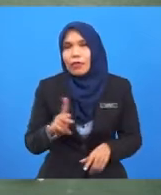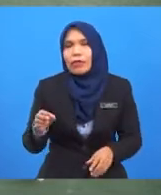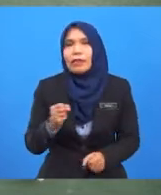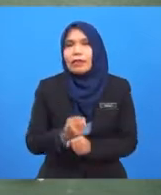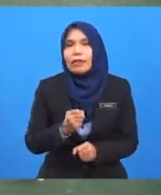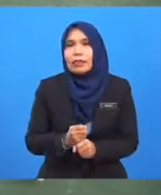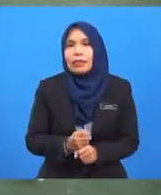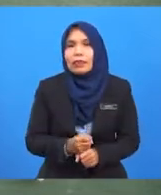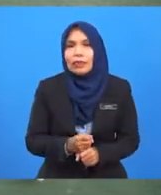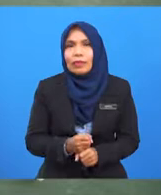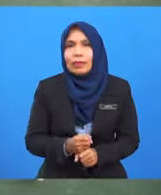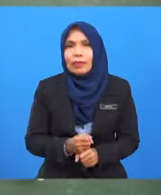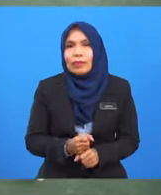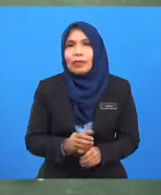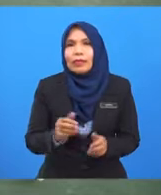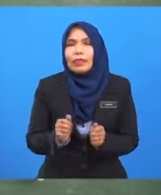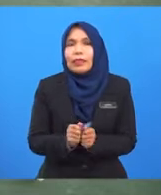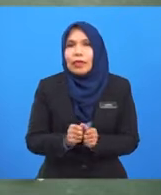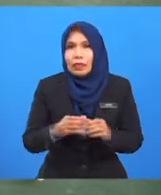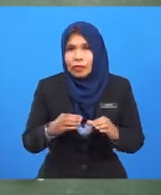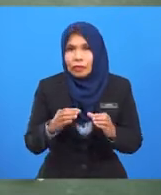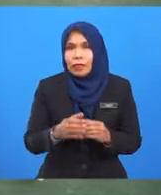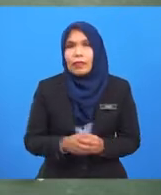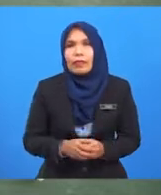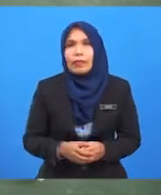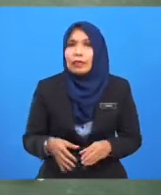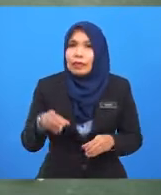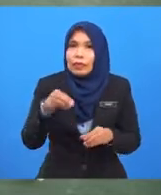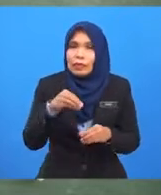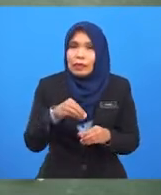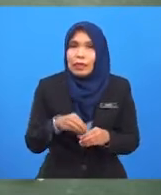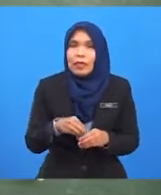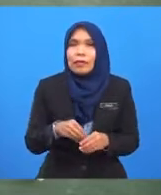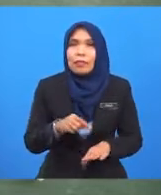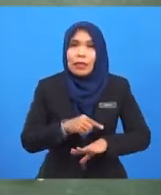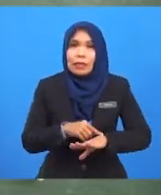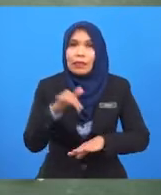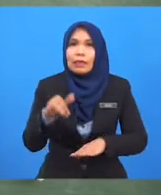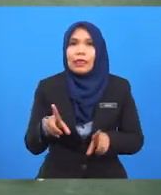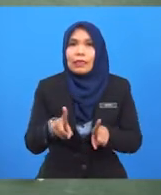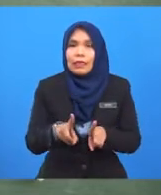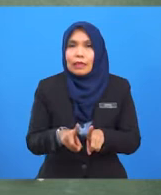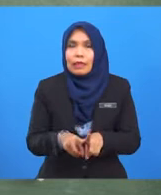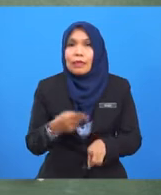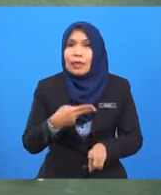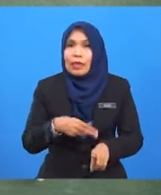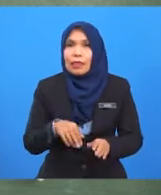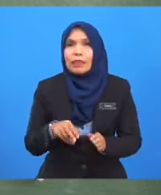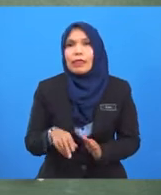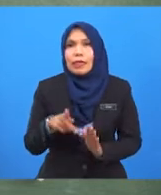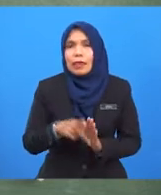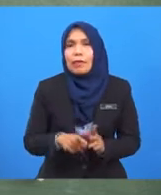padi dengan lebih cepat. Dalam masa yang sama, hasil pertanian